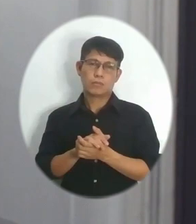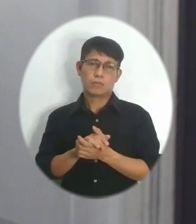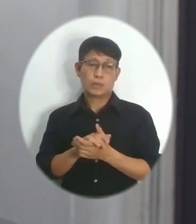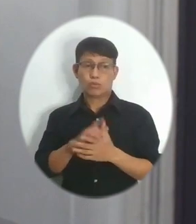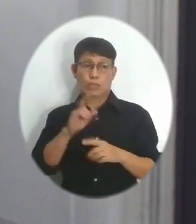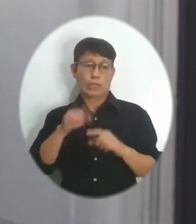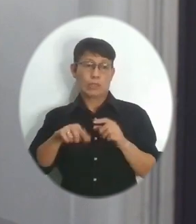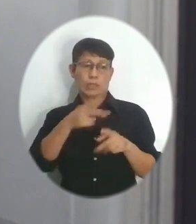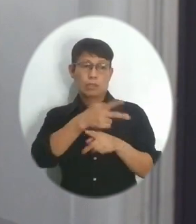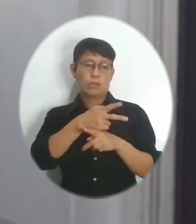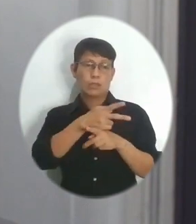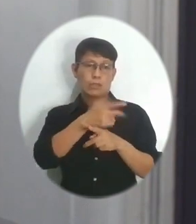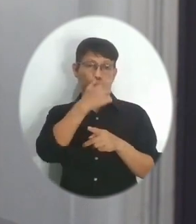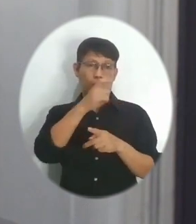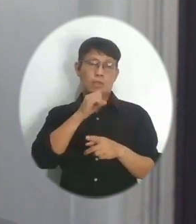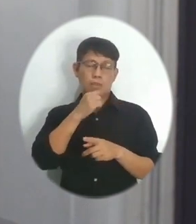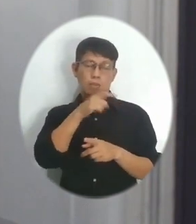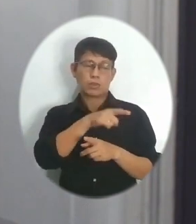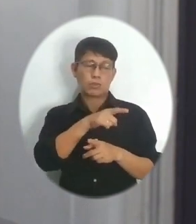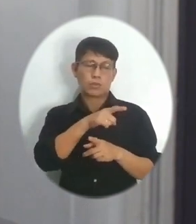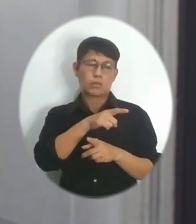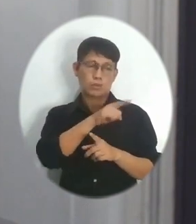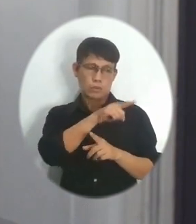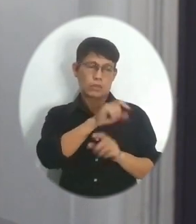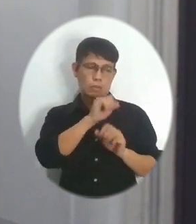Pwede na kami lagi mag-alaga.